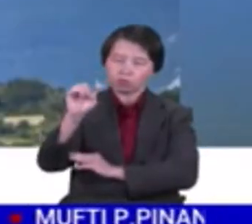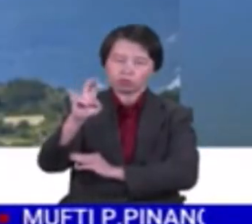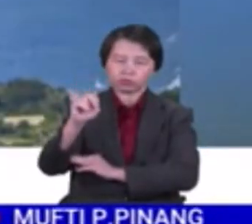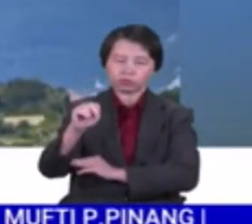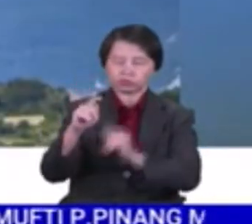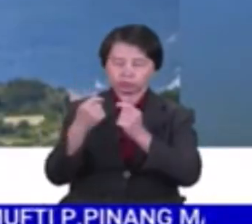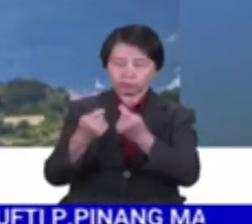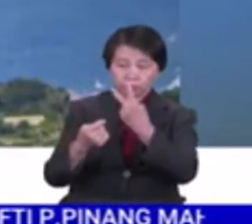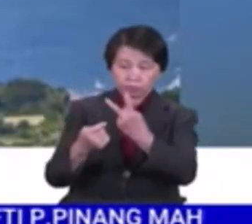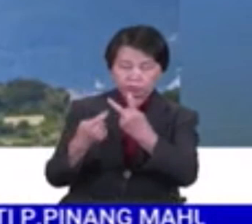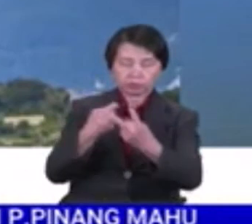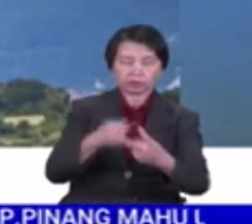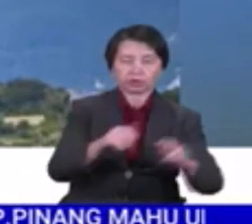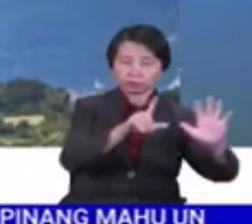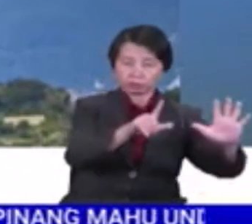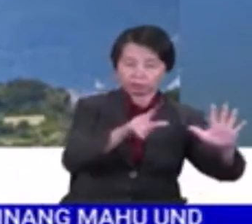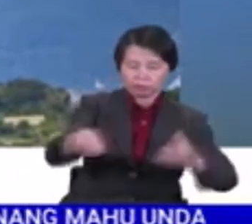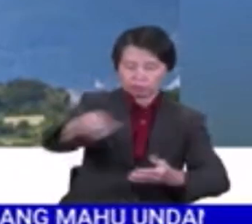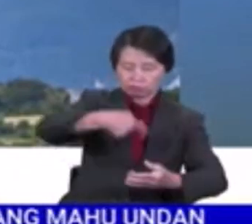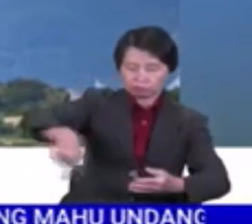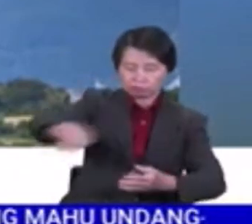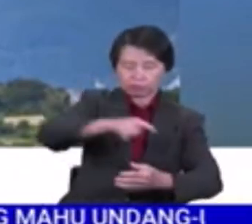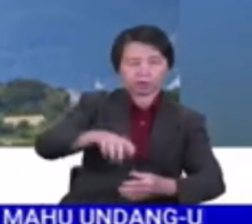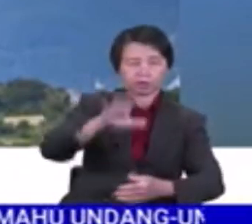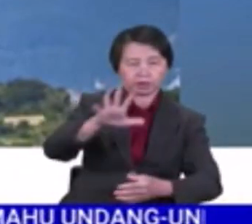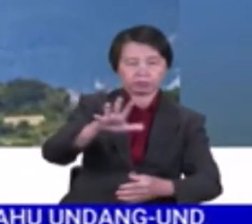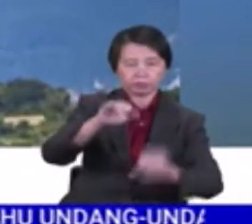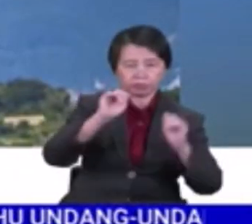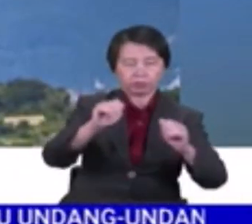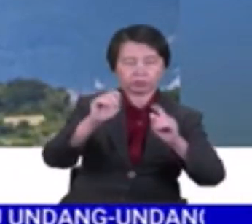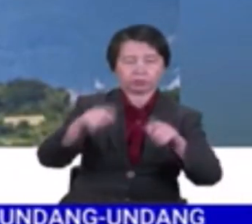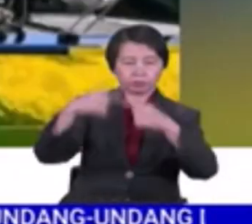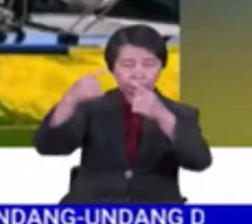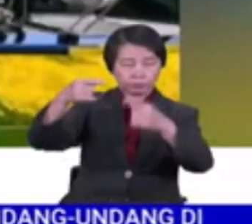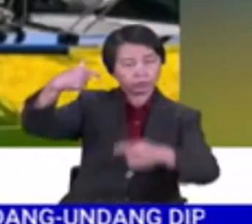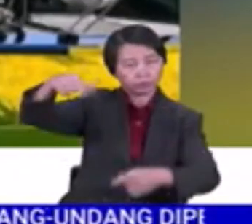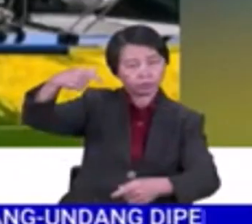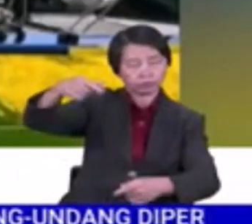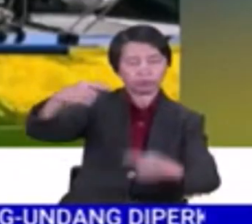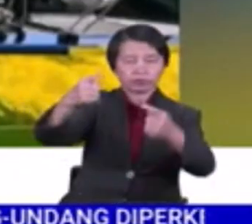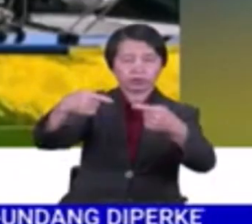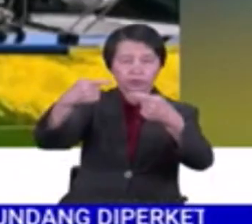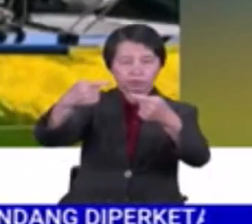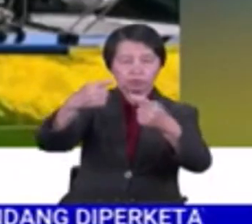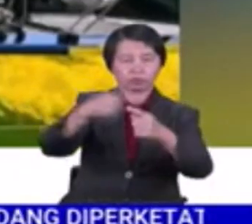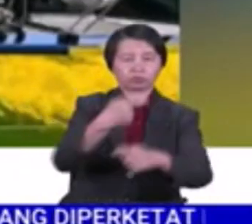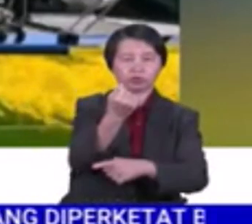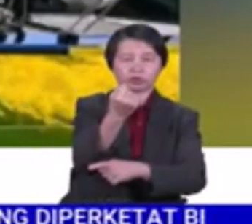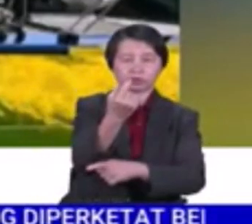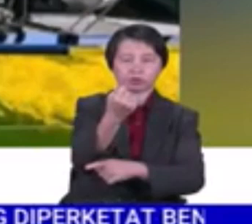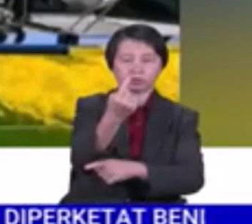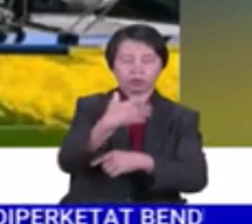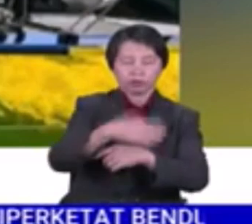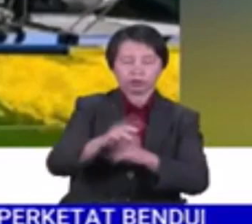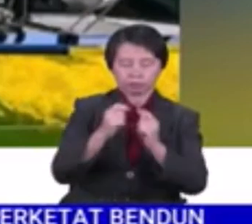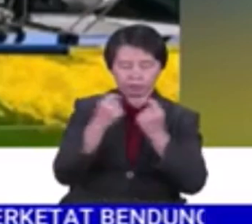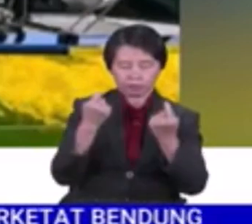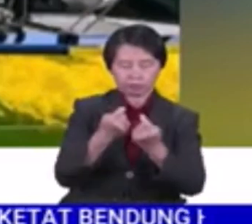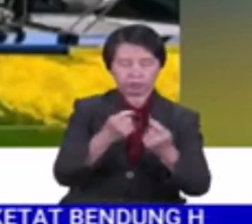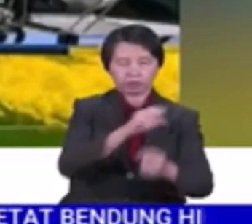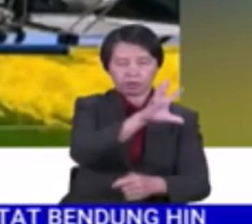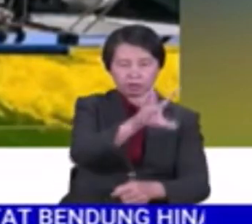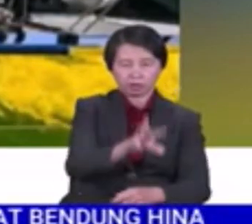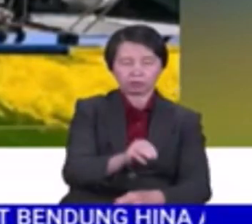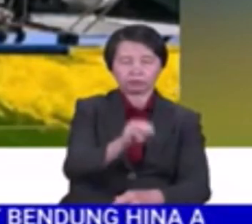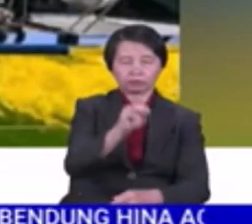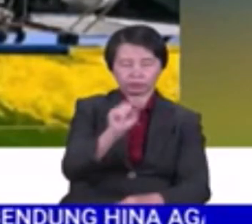daripada kumpulan tujuh pusingan 5 yang layak kesiri final yang dijadwal pada November ini selepas pasukan Afrika